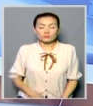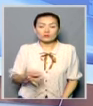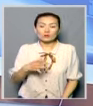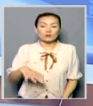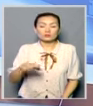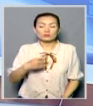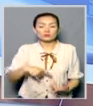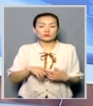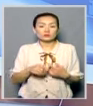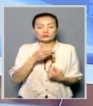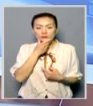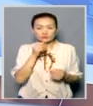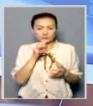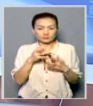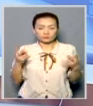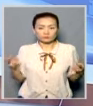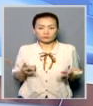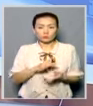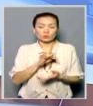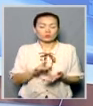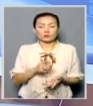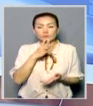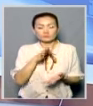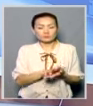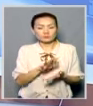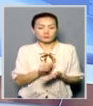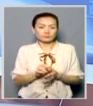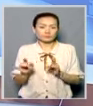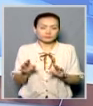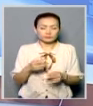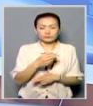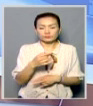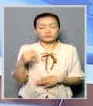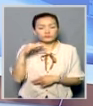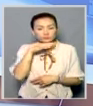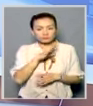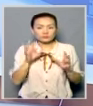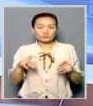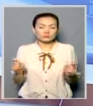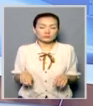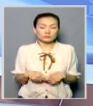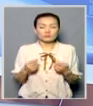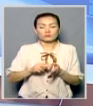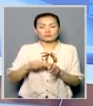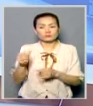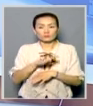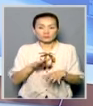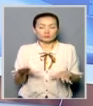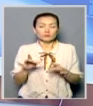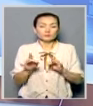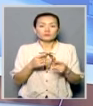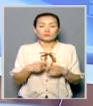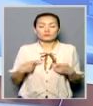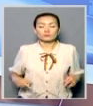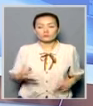Шахардың ішкі сыртқы көркін сақтау қажет. Қала келбетін бұзатын жарнама тақталары көп. Заңсыз салынып салық төленбей тұрған